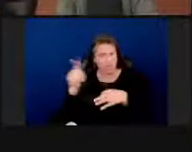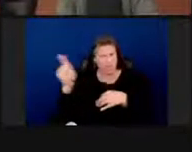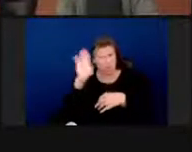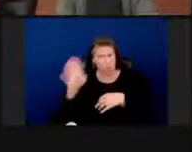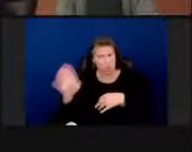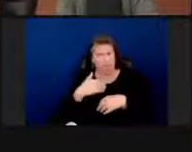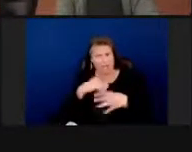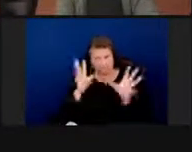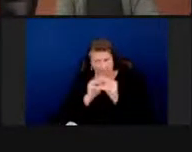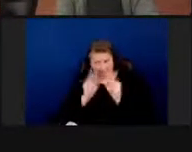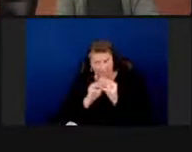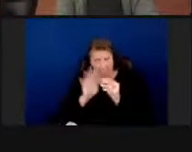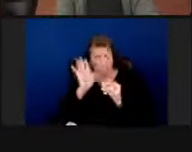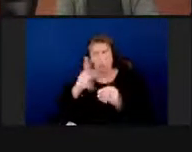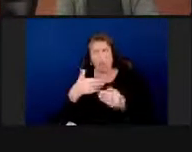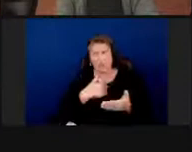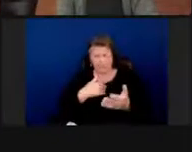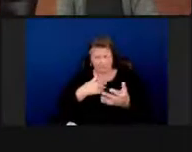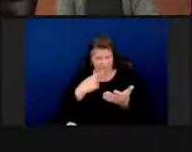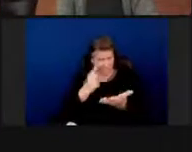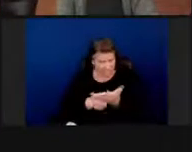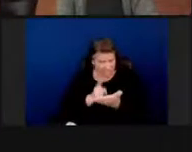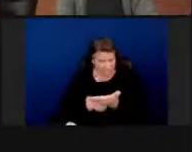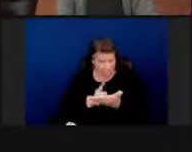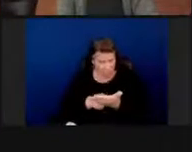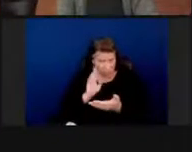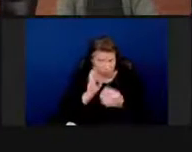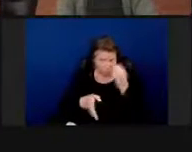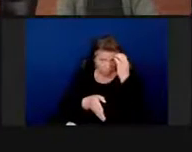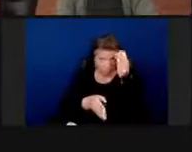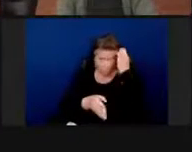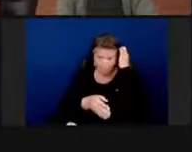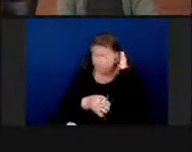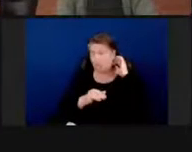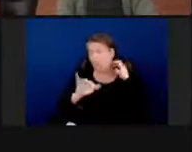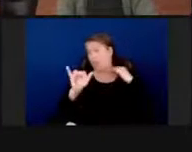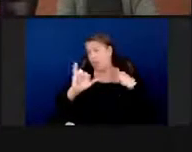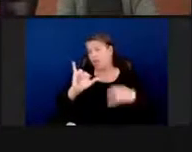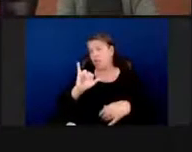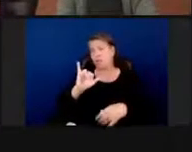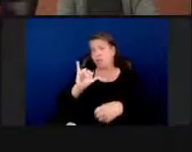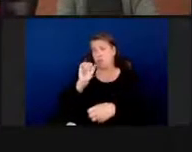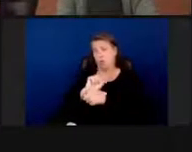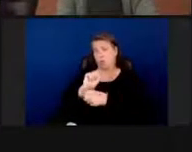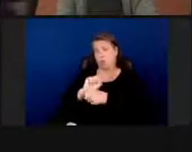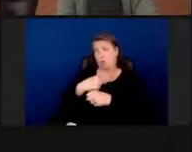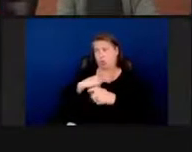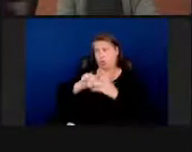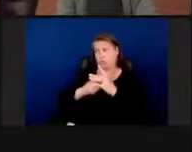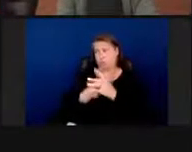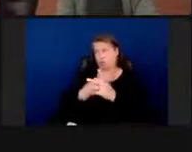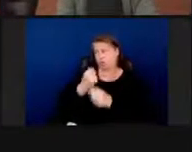lilikuwa ni mkakati au mchakato wa waamuzi.